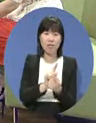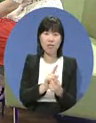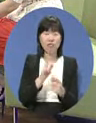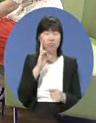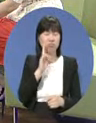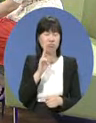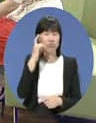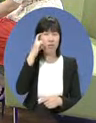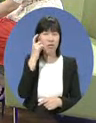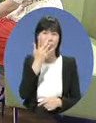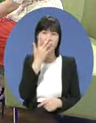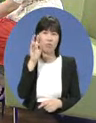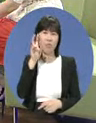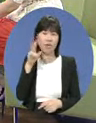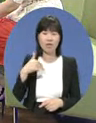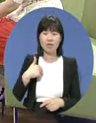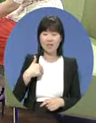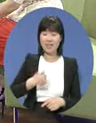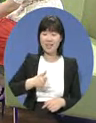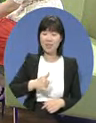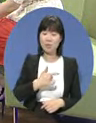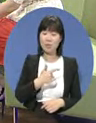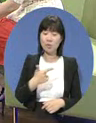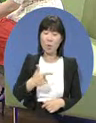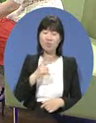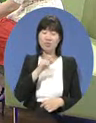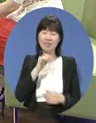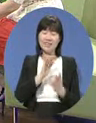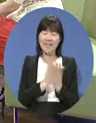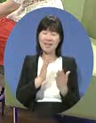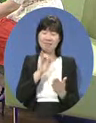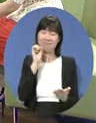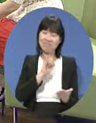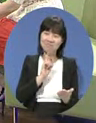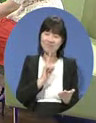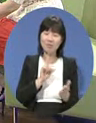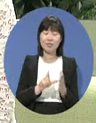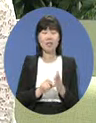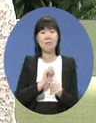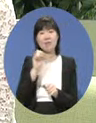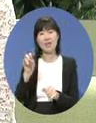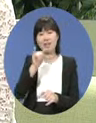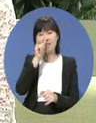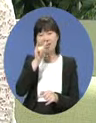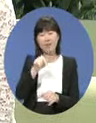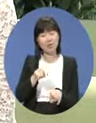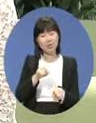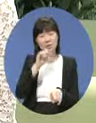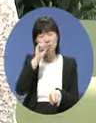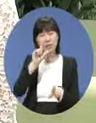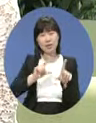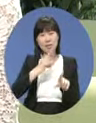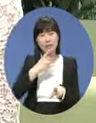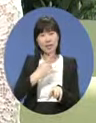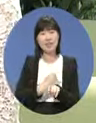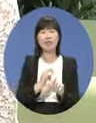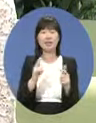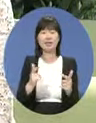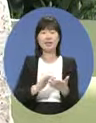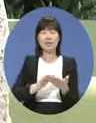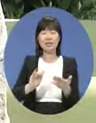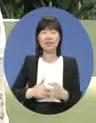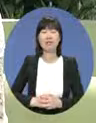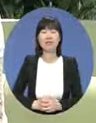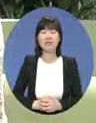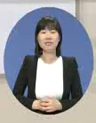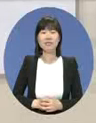모르실 수도 있잖아요. 우리는 책을 너무 좋아해요. 이렇게 하실 수 있는데. 그래서 이제 그때 알려드리죠. 그런 거는 꼭 좋은 거는 아닙니다. 이렇게